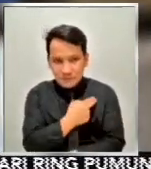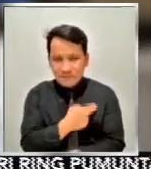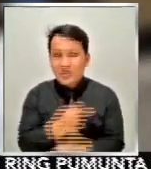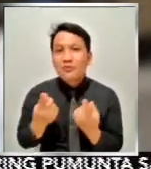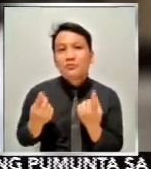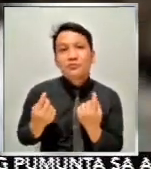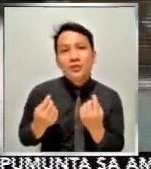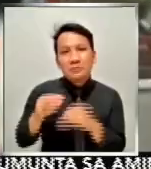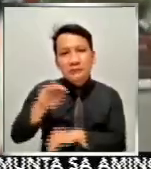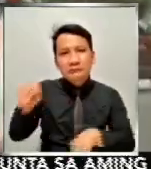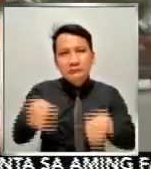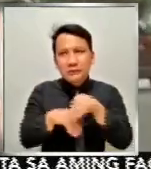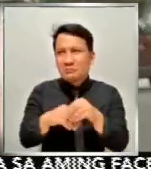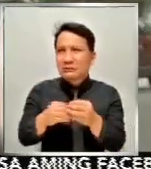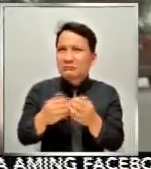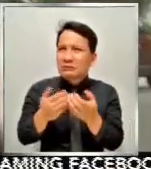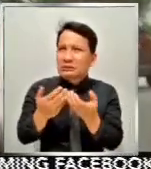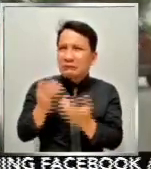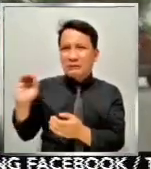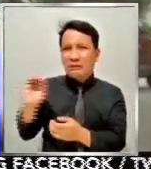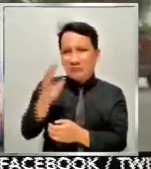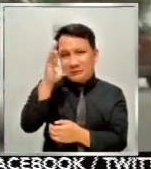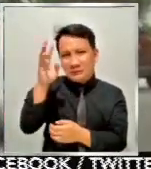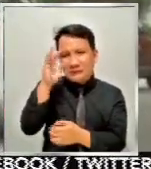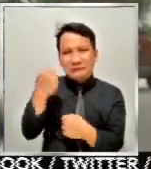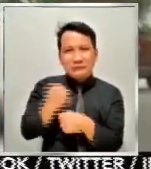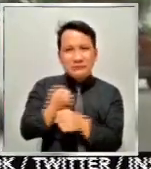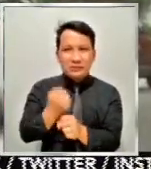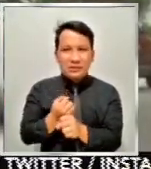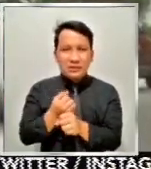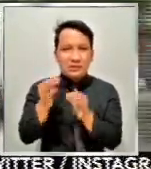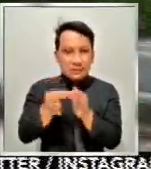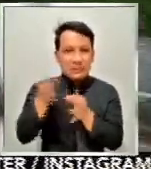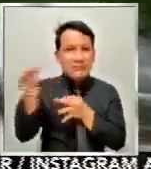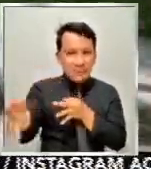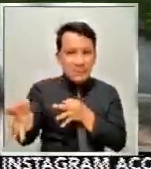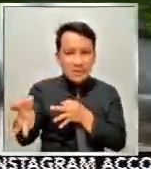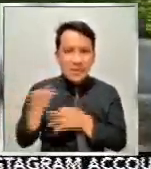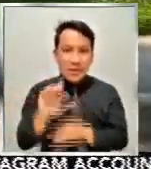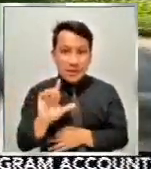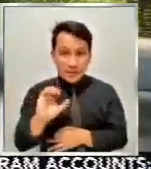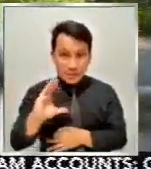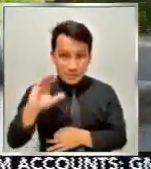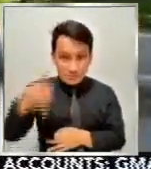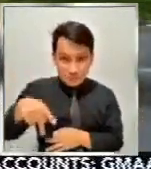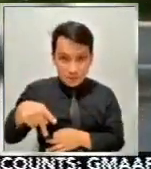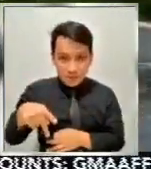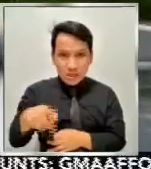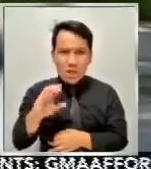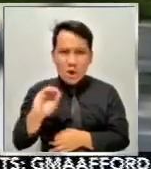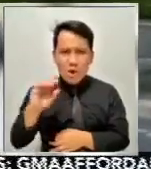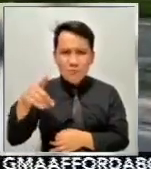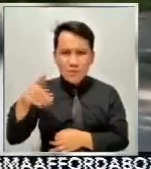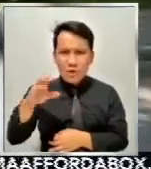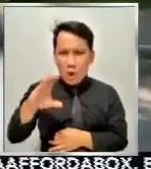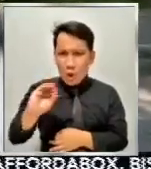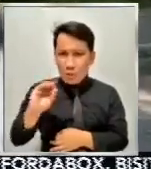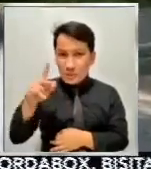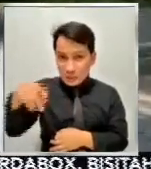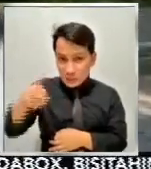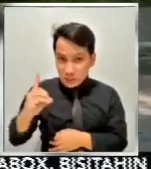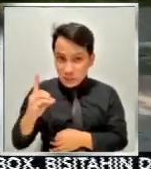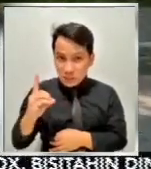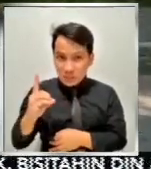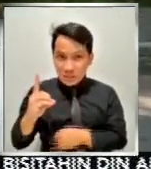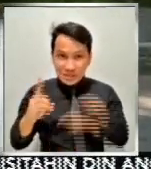nasa emergency room. Nag-expand na ng emergency room ang LCP. Ang outpatient building, ginawa na ring ER para sa